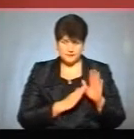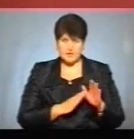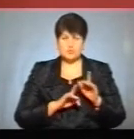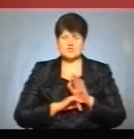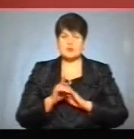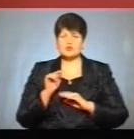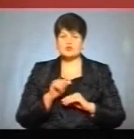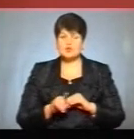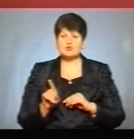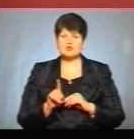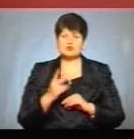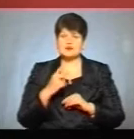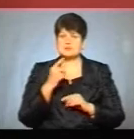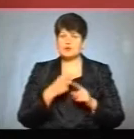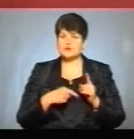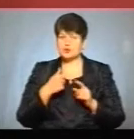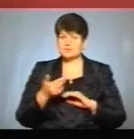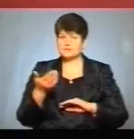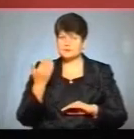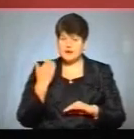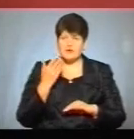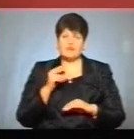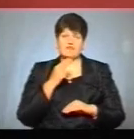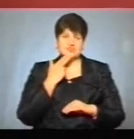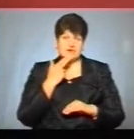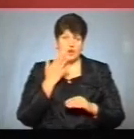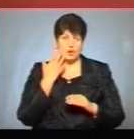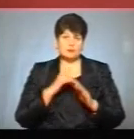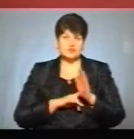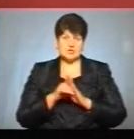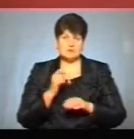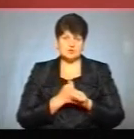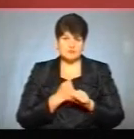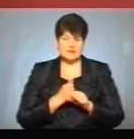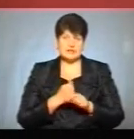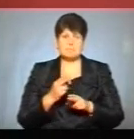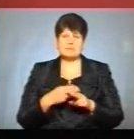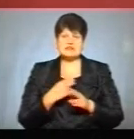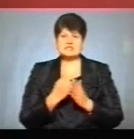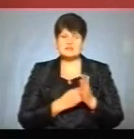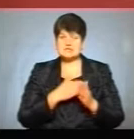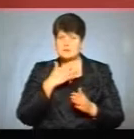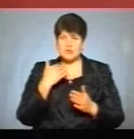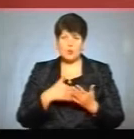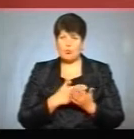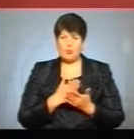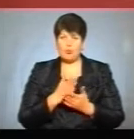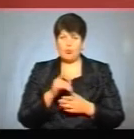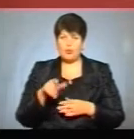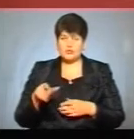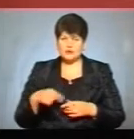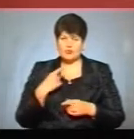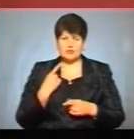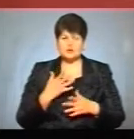приблизно 2,5 роки тому, в червні, коли запрацював безвіз, то багато політиків говорили про те, що Україну чекає масова